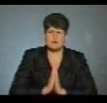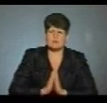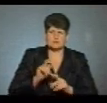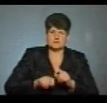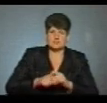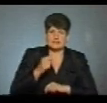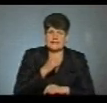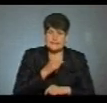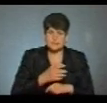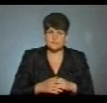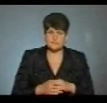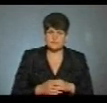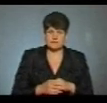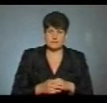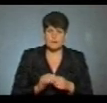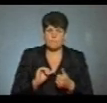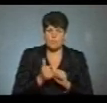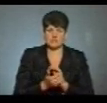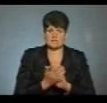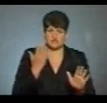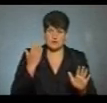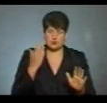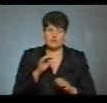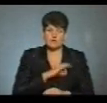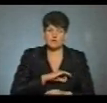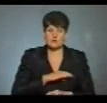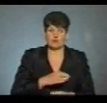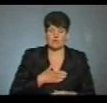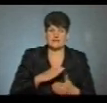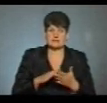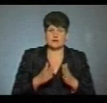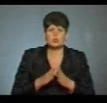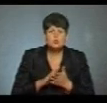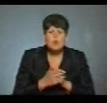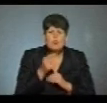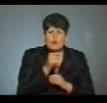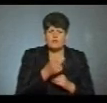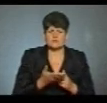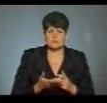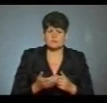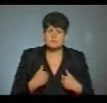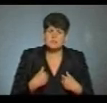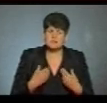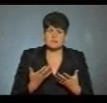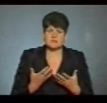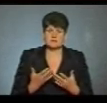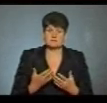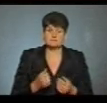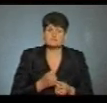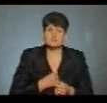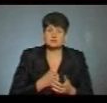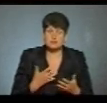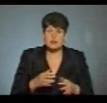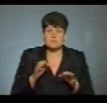обстежити їх, ну, так би мовити, поза чергою. Так, використовуючи моє становище, домовся. Мені прикро, але